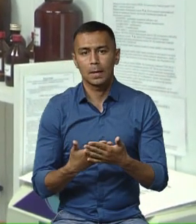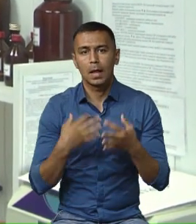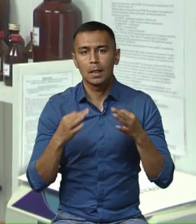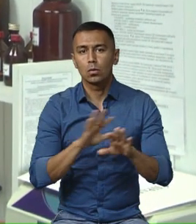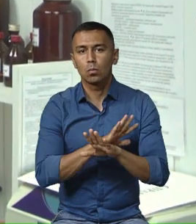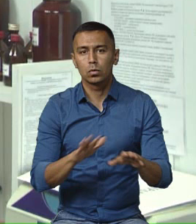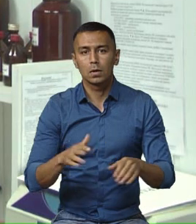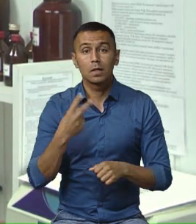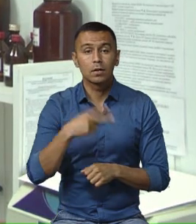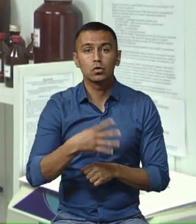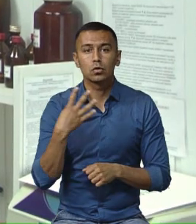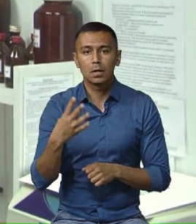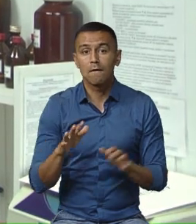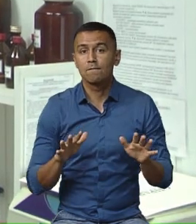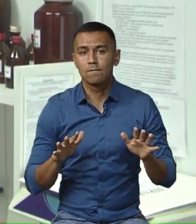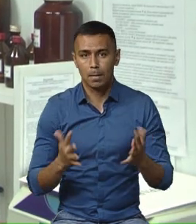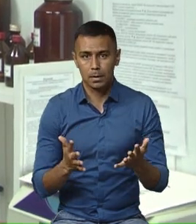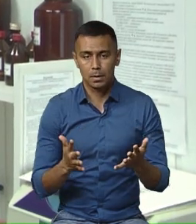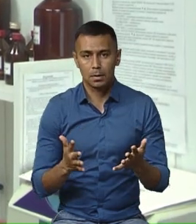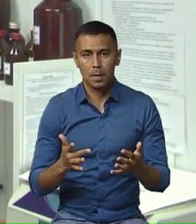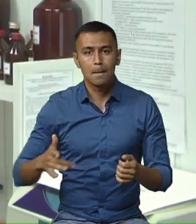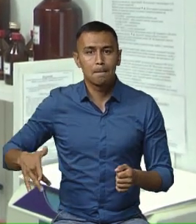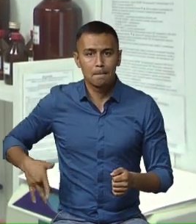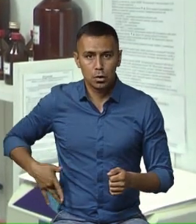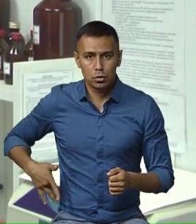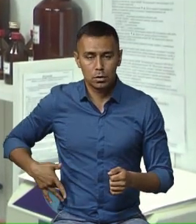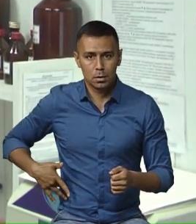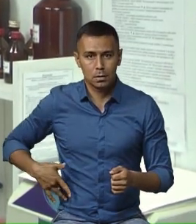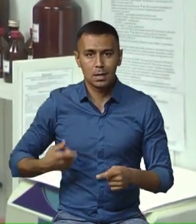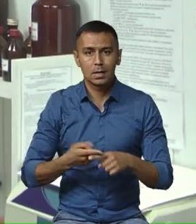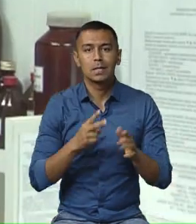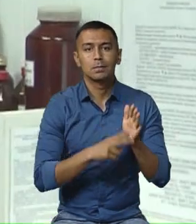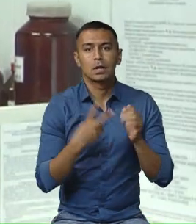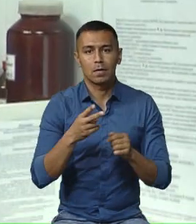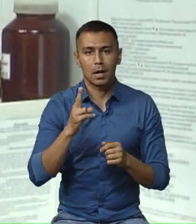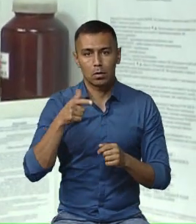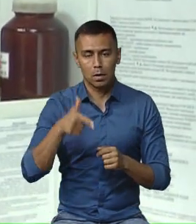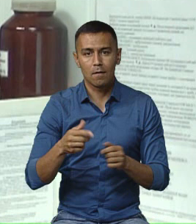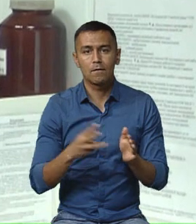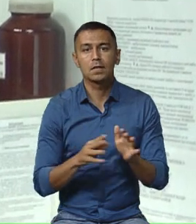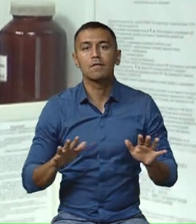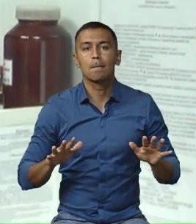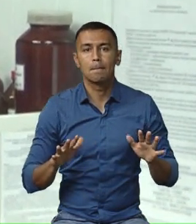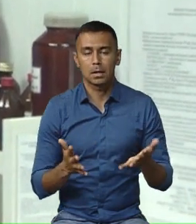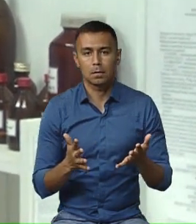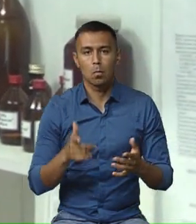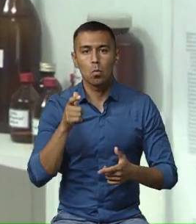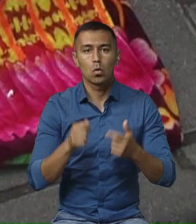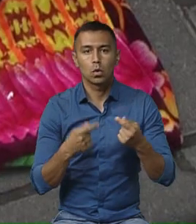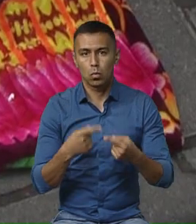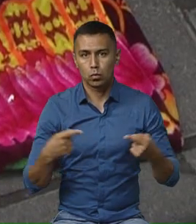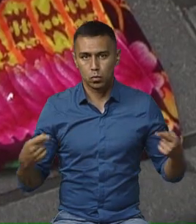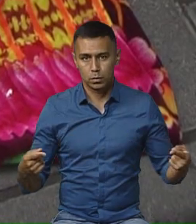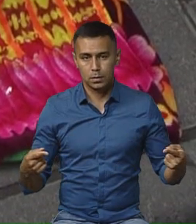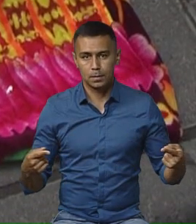допущено аж 24 випадки печінки ехінококозної, це 72 кілограми. 8 випадків молочної